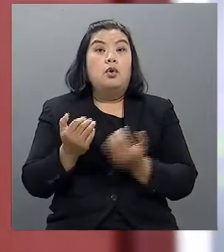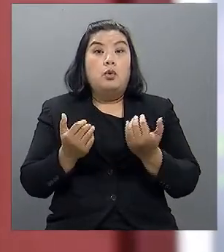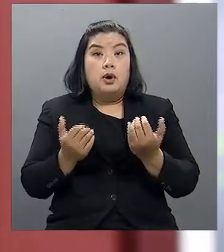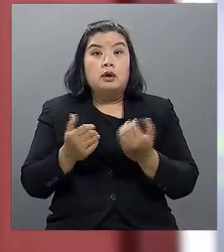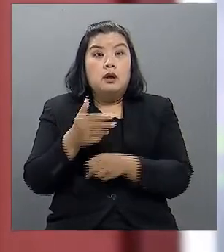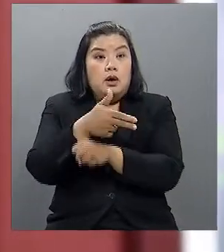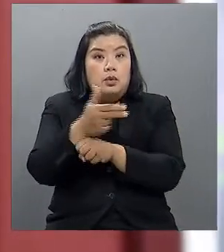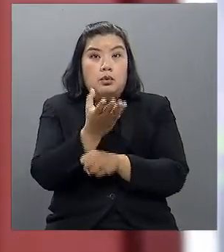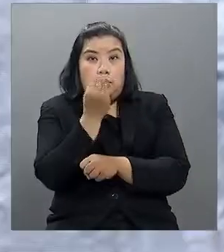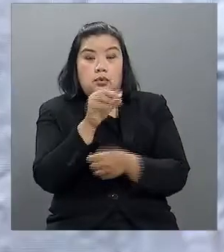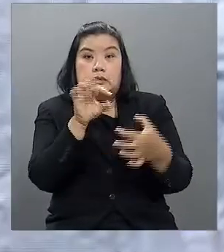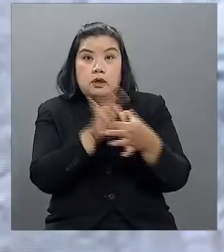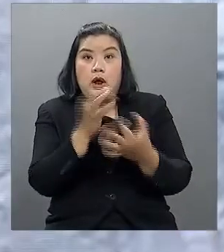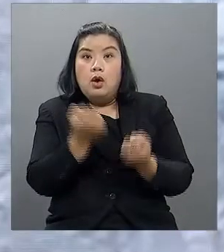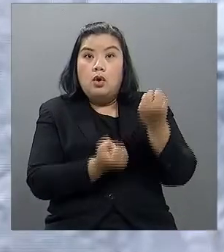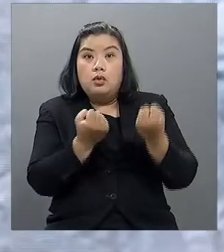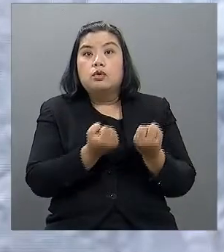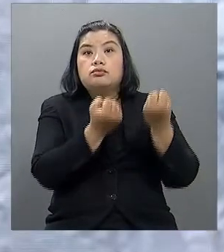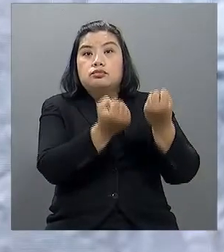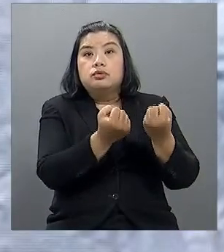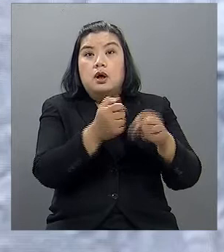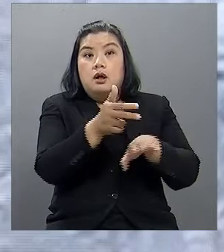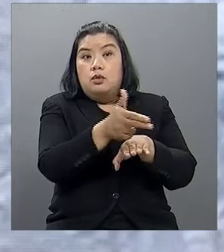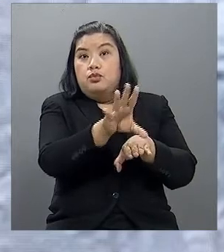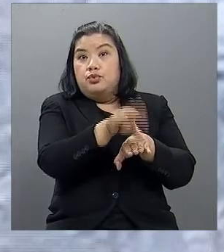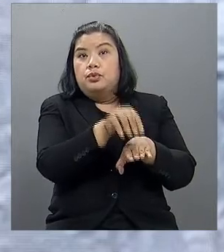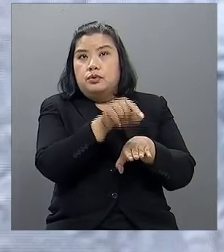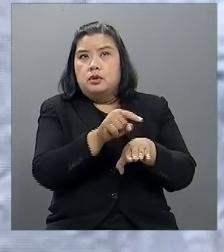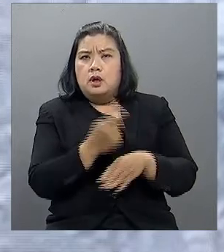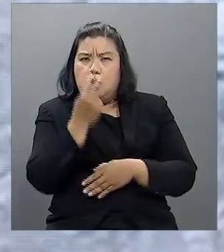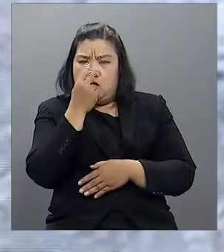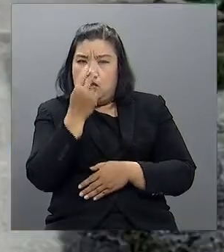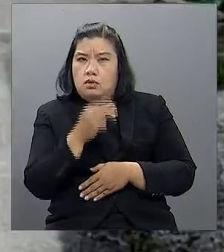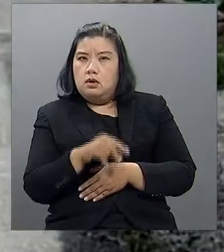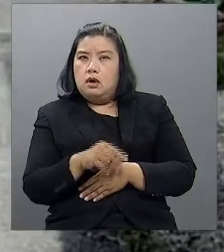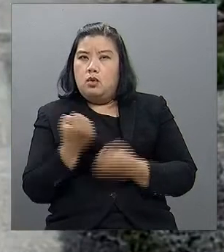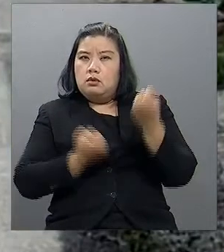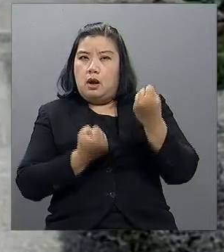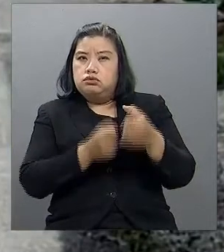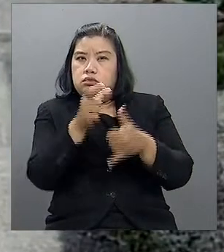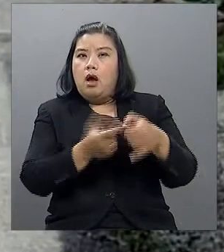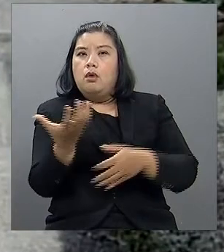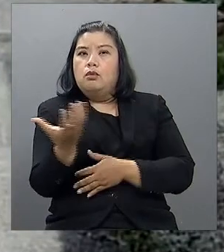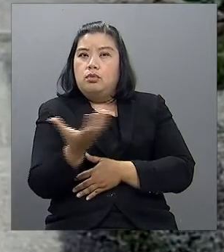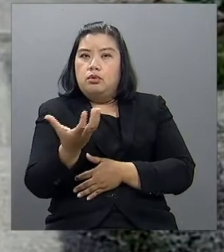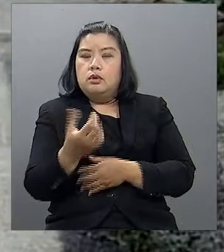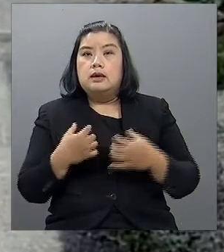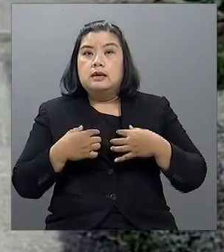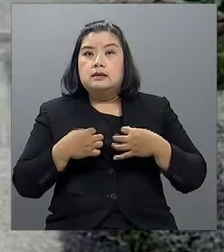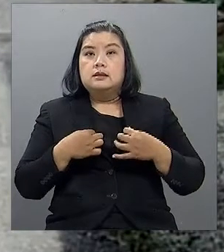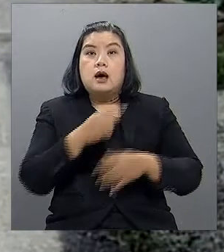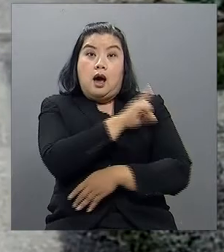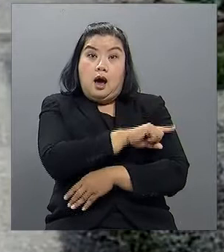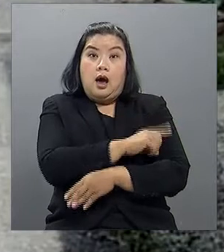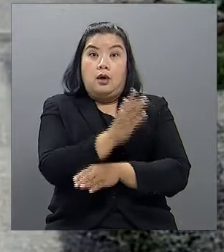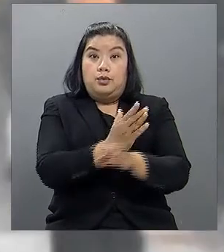พบจนพบว่าผู้ขับรถยนต์มีลักษณะรูปร่างหัวมาสวมเสื้อแขนยาวสีขาวกางเกงขายาวสี